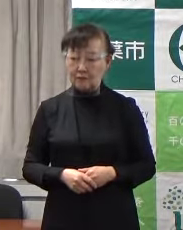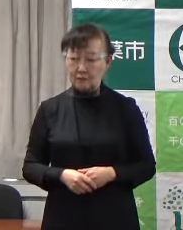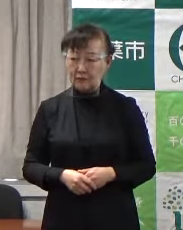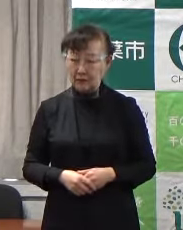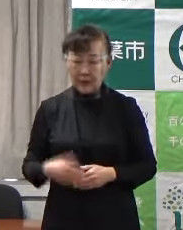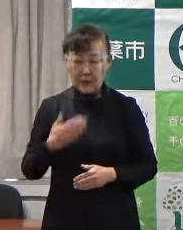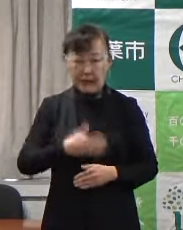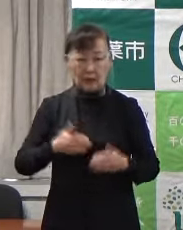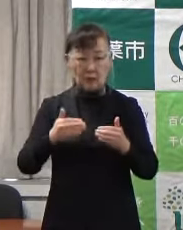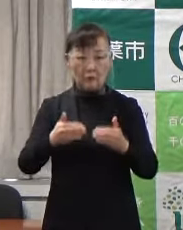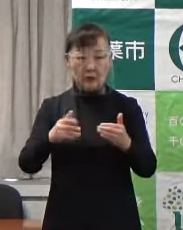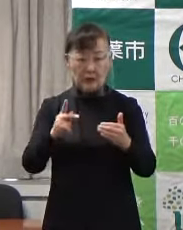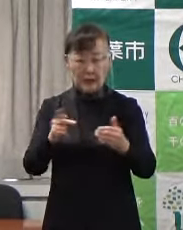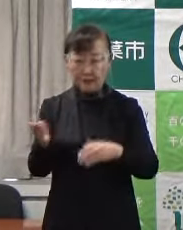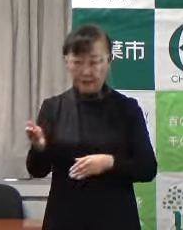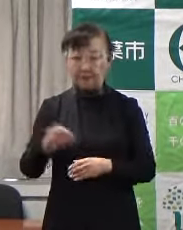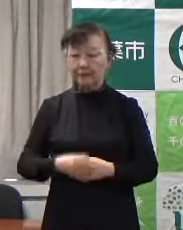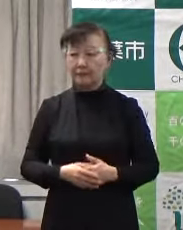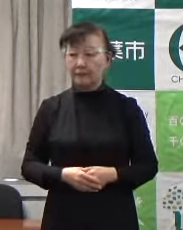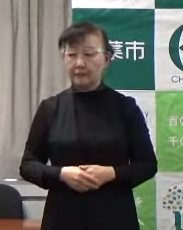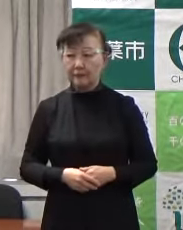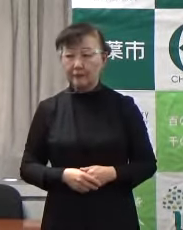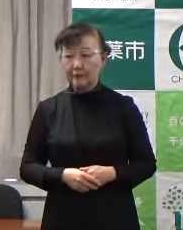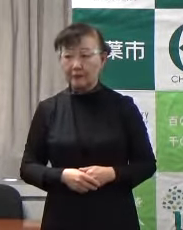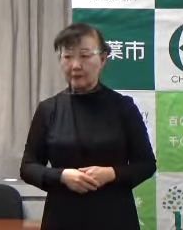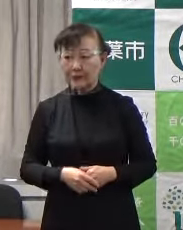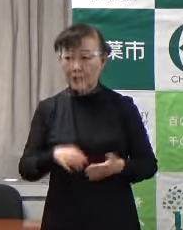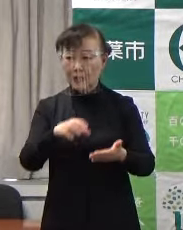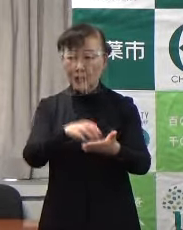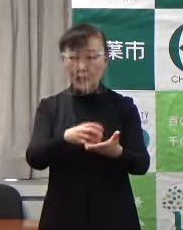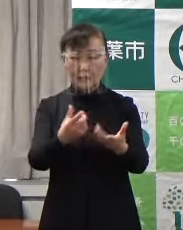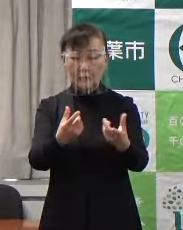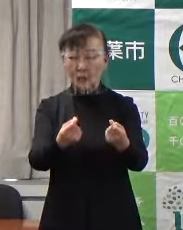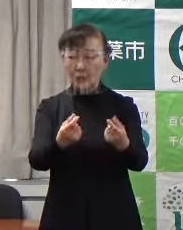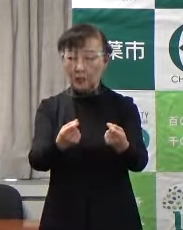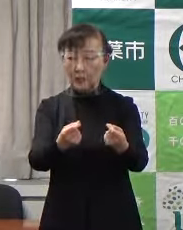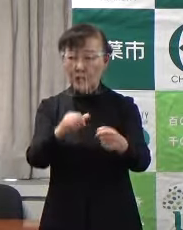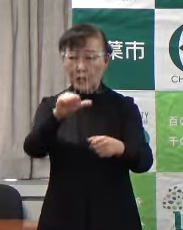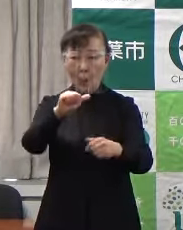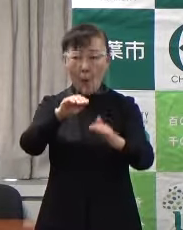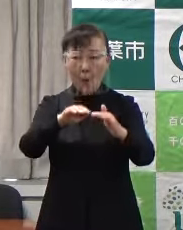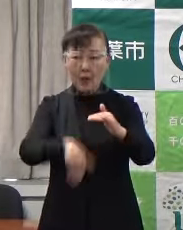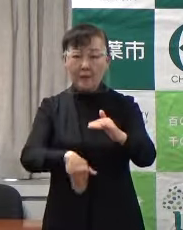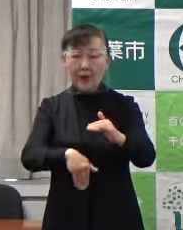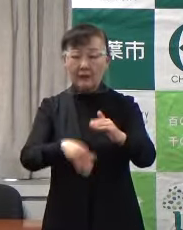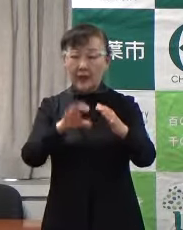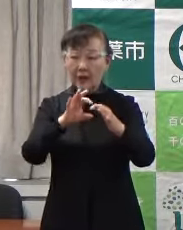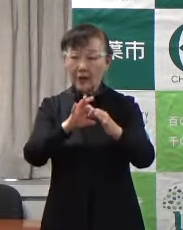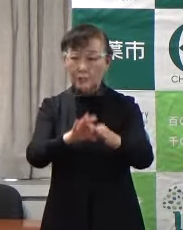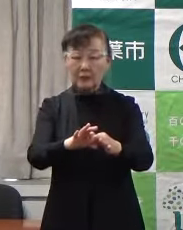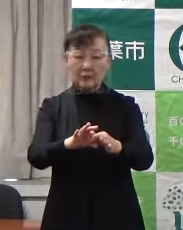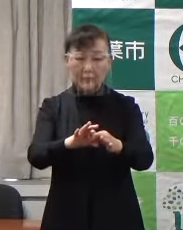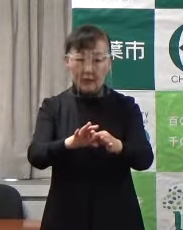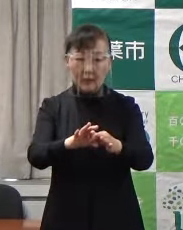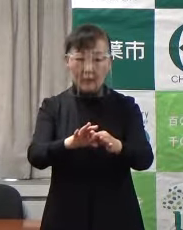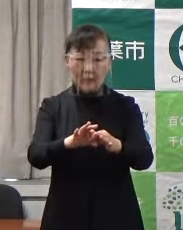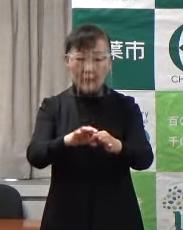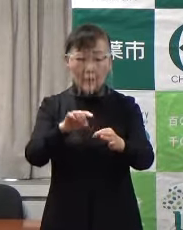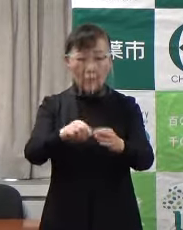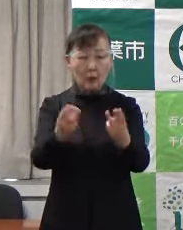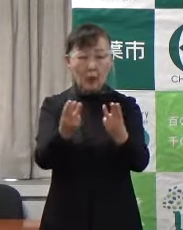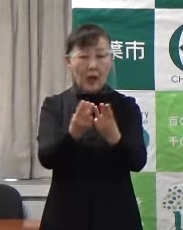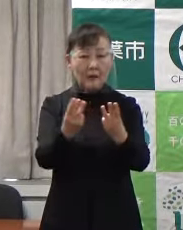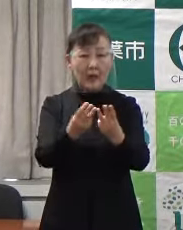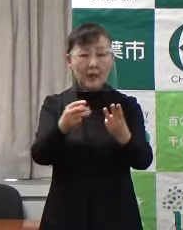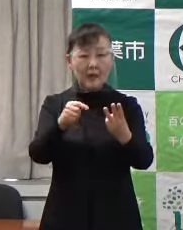でございます。ご推進課でございます。書いてありますように、5未満だからといって、この値